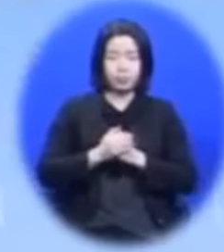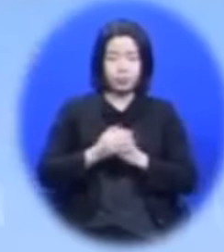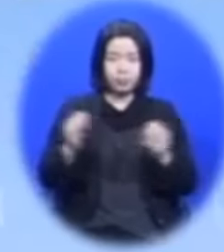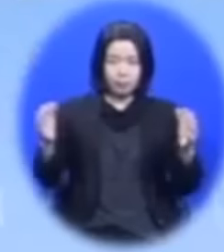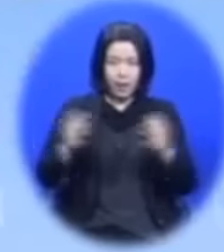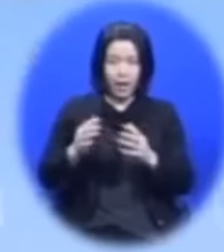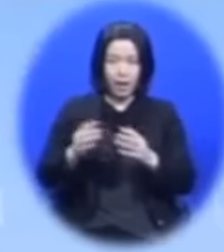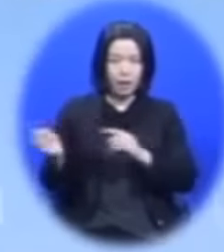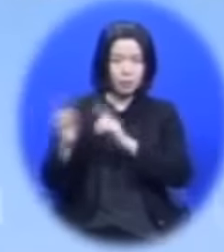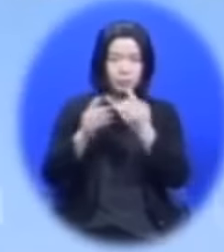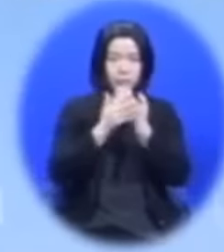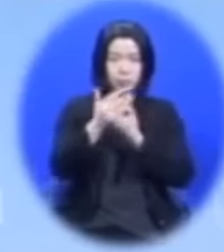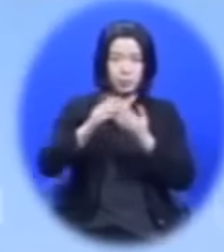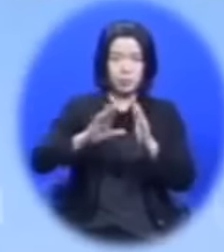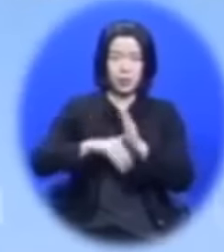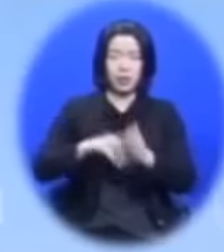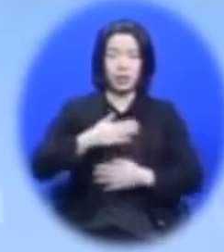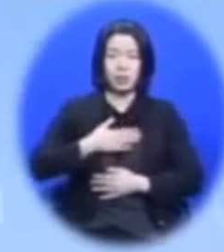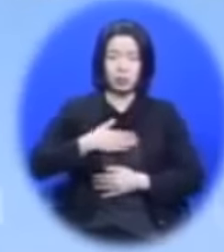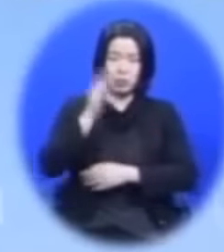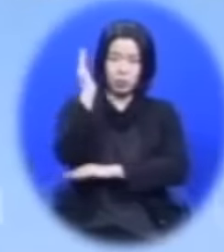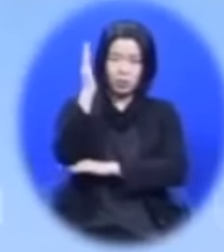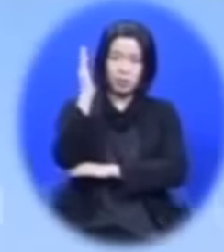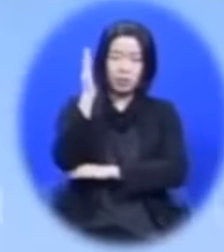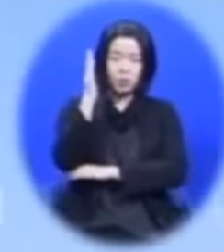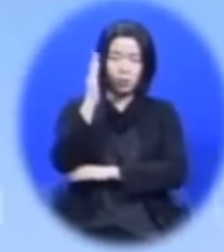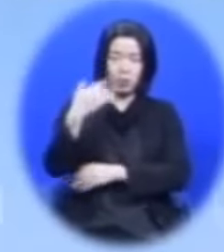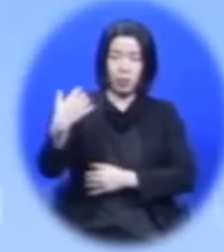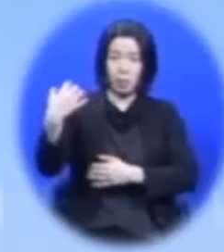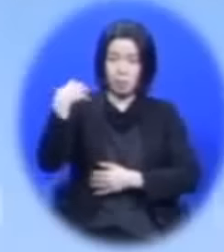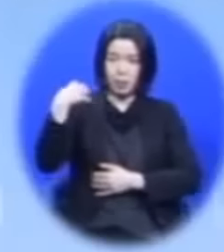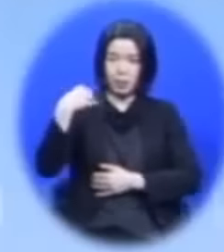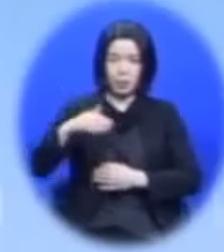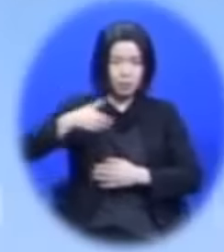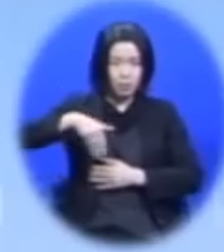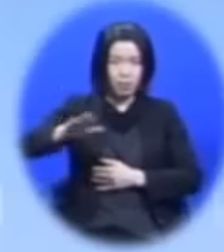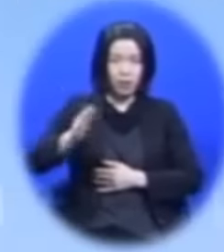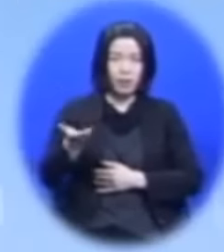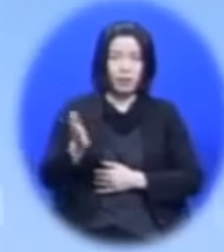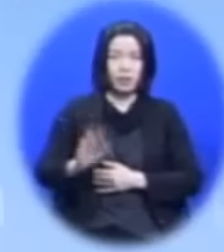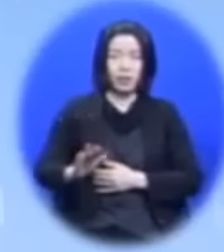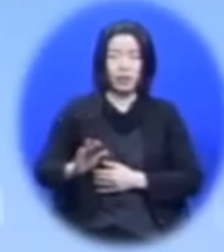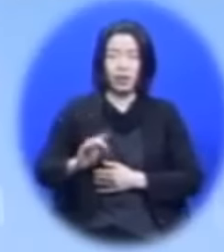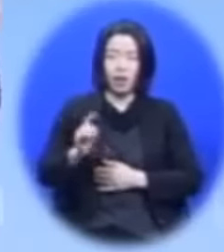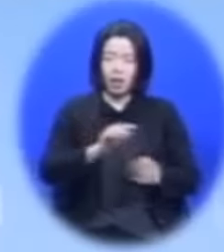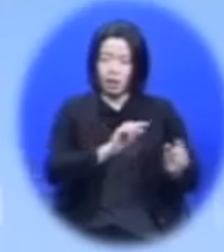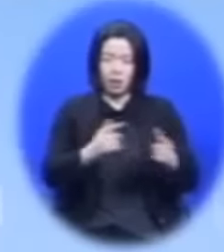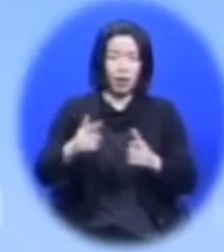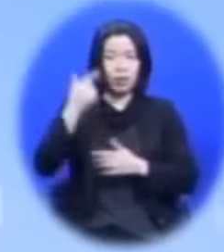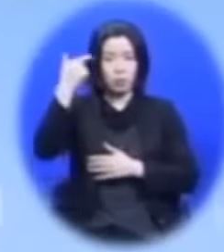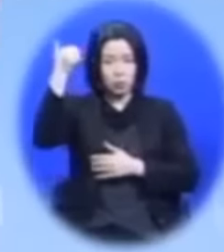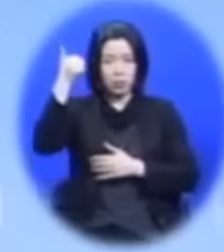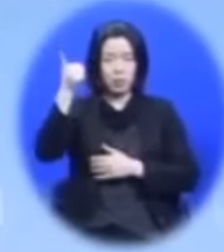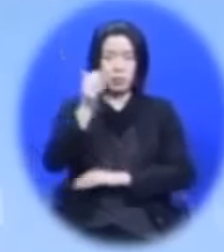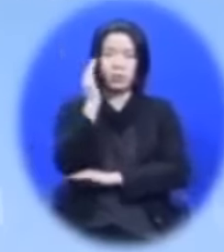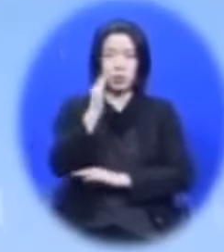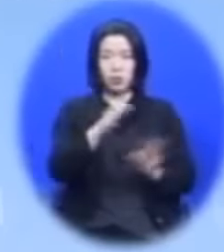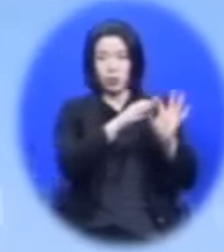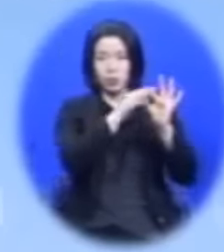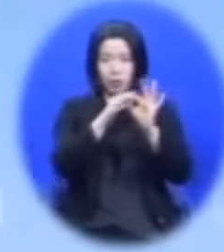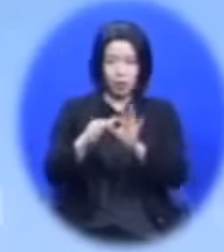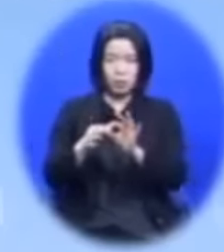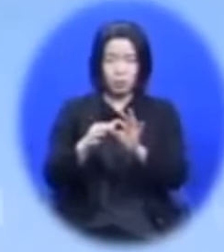때 저도 설교를 맡아서 갔는데 그런데 여러 목사님이 이제 설교를 이어서